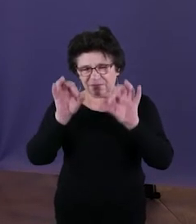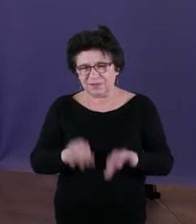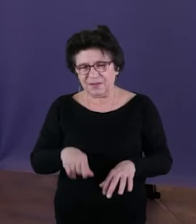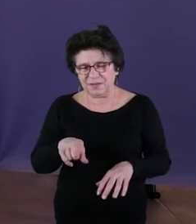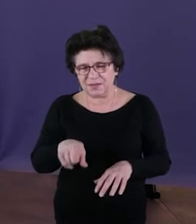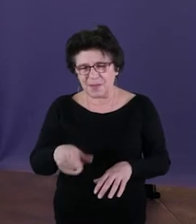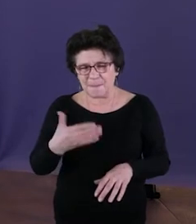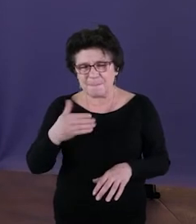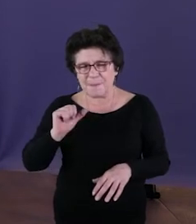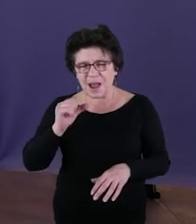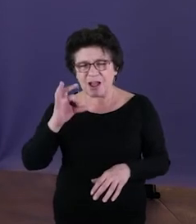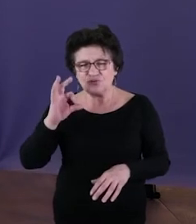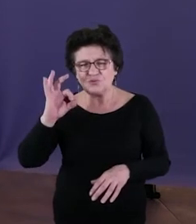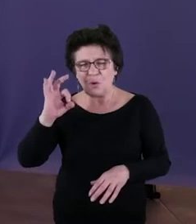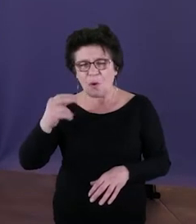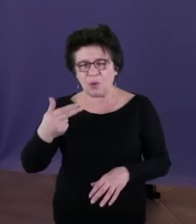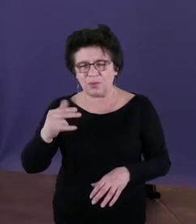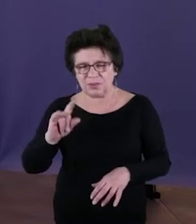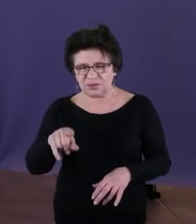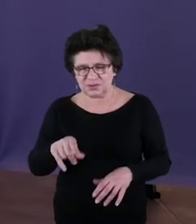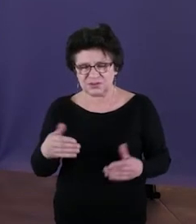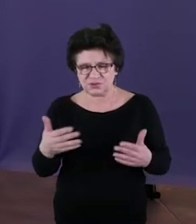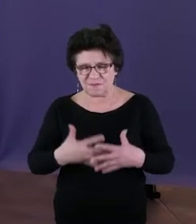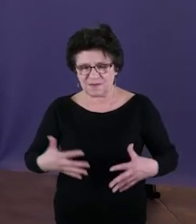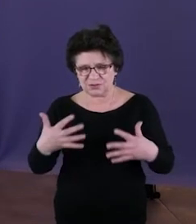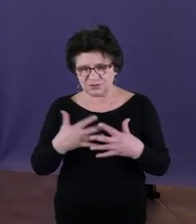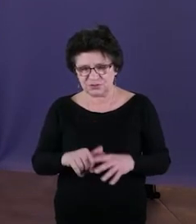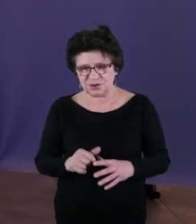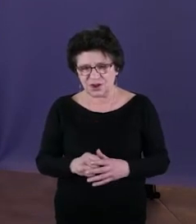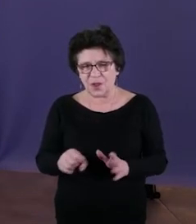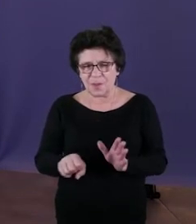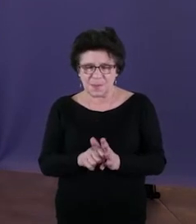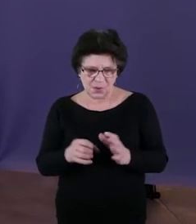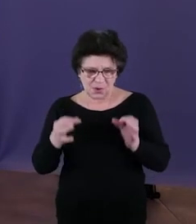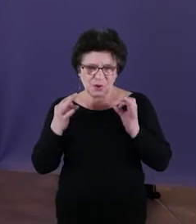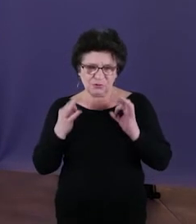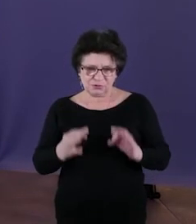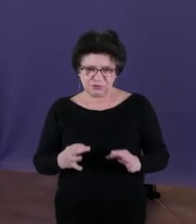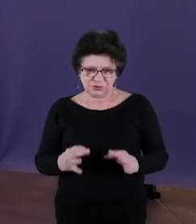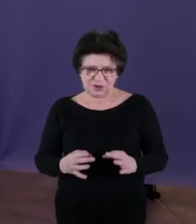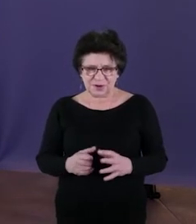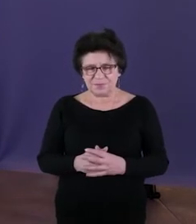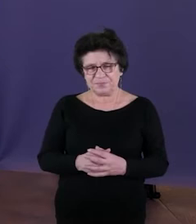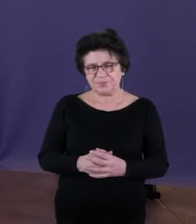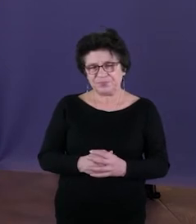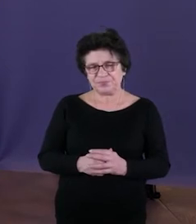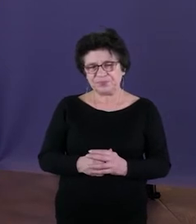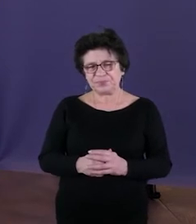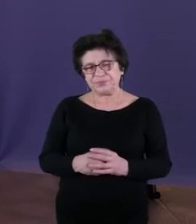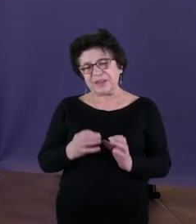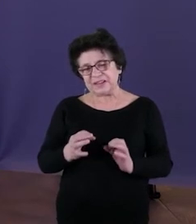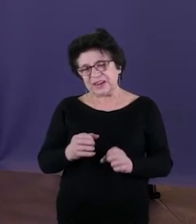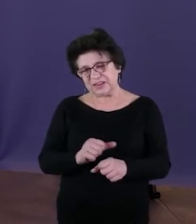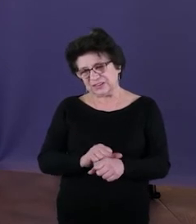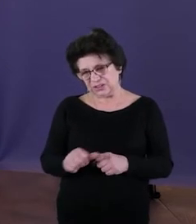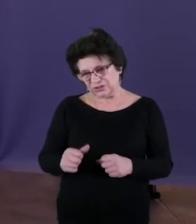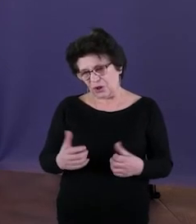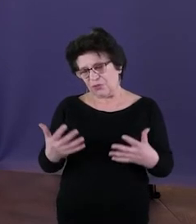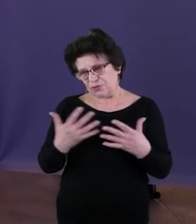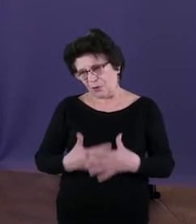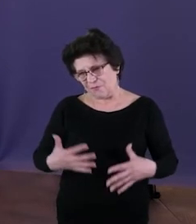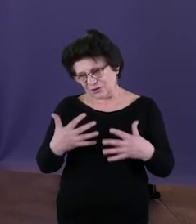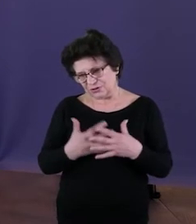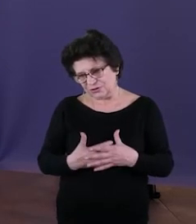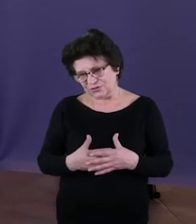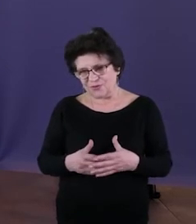tak jak ja że to jest trochę tak w dzisiejszych czasach to to jest takie bardziej towarzystwo nie inne niż jakieś bractwo